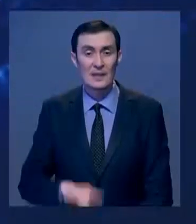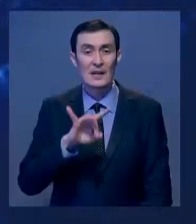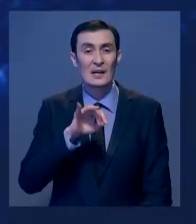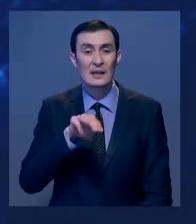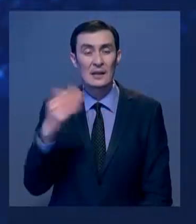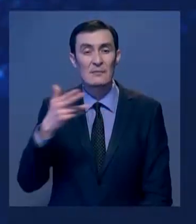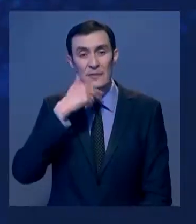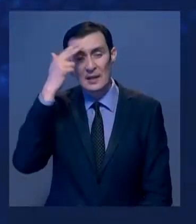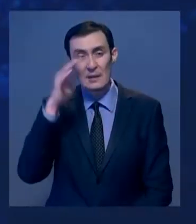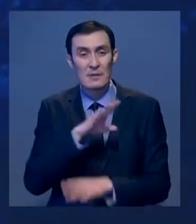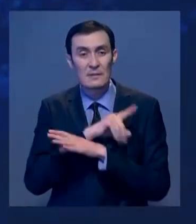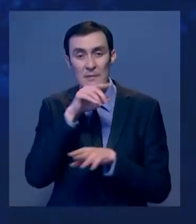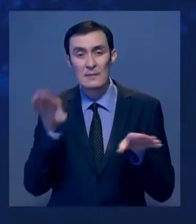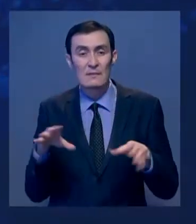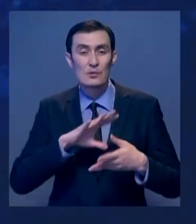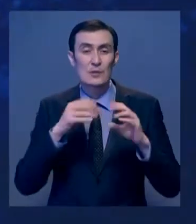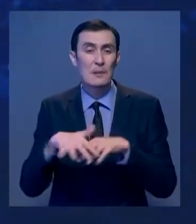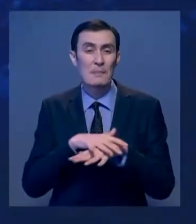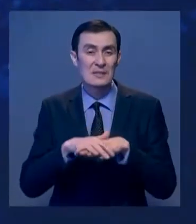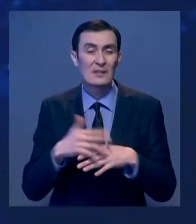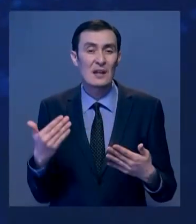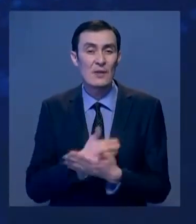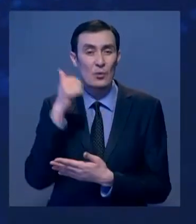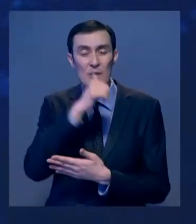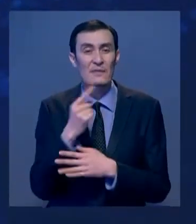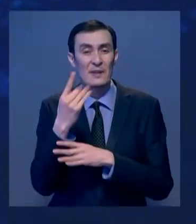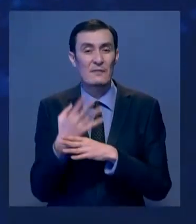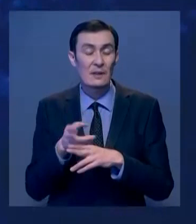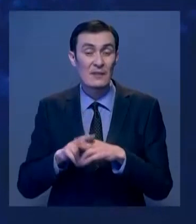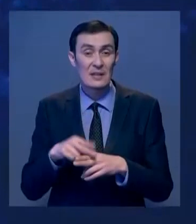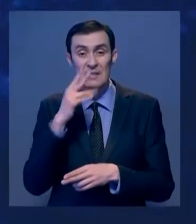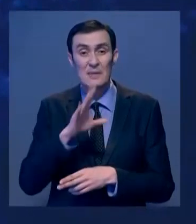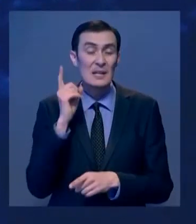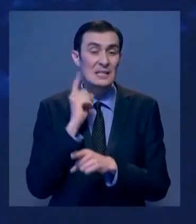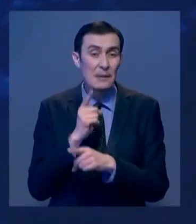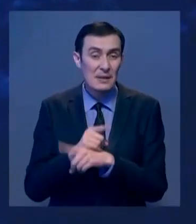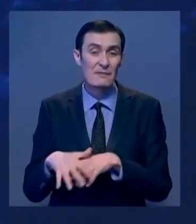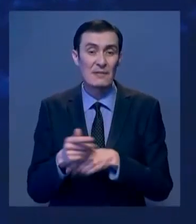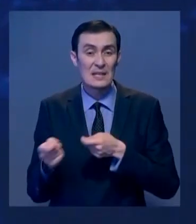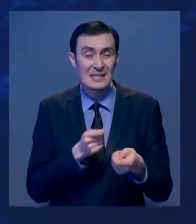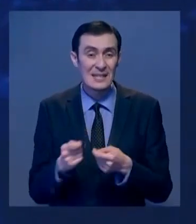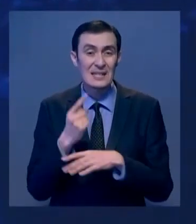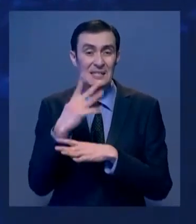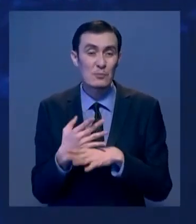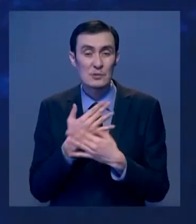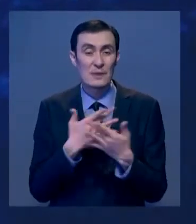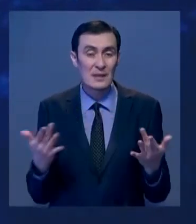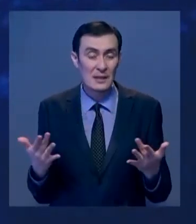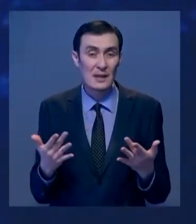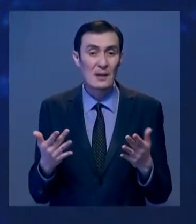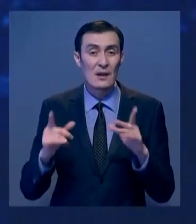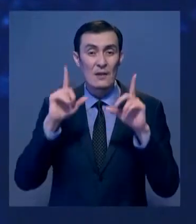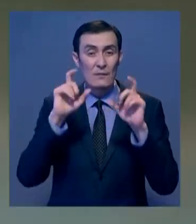Время. Сотни скворцов погибли в результате массовых новогодних фейерверков. И это несмотря на запрет местных властей на запуск